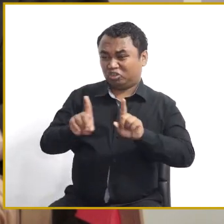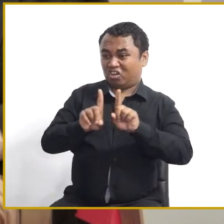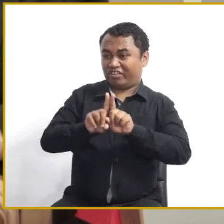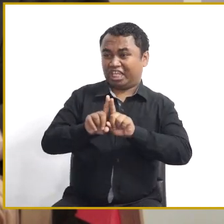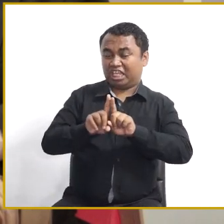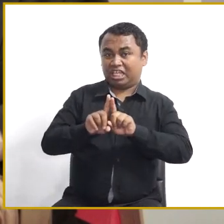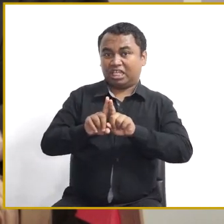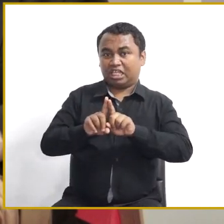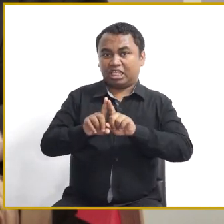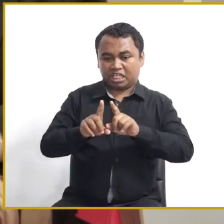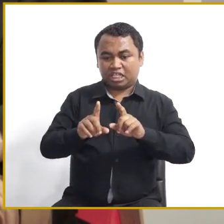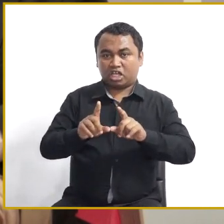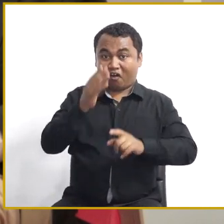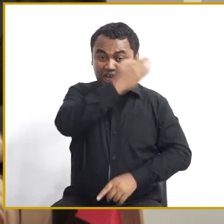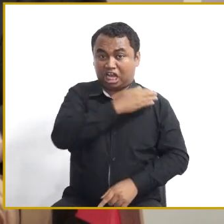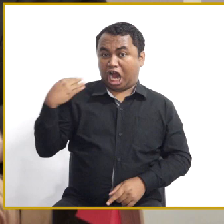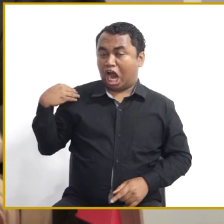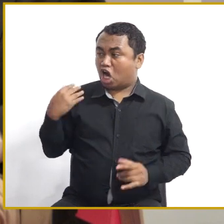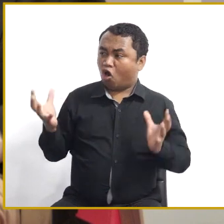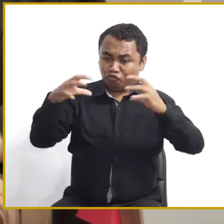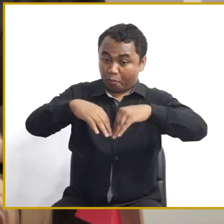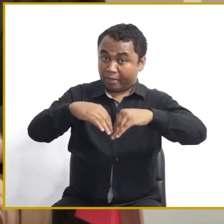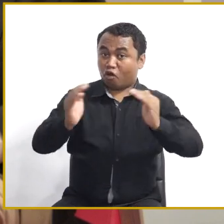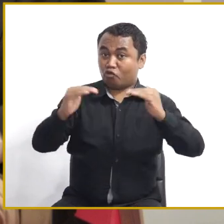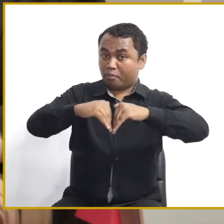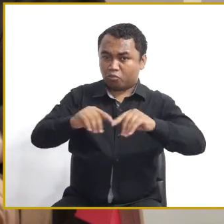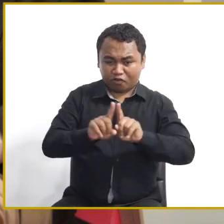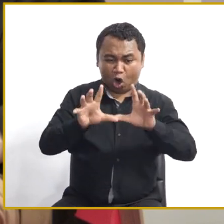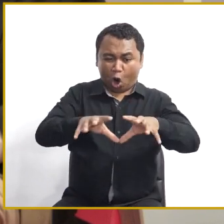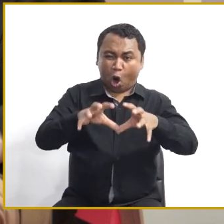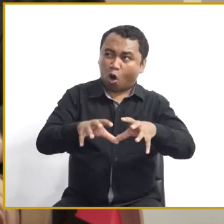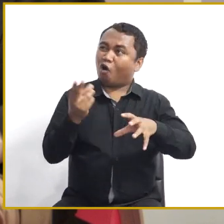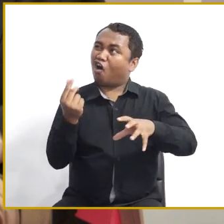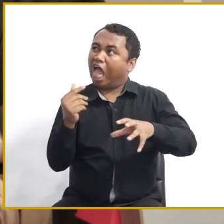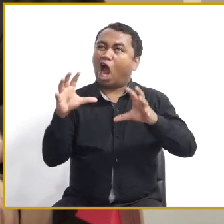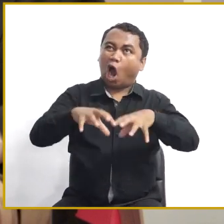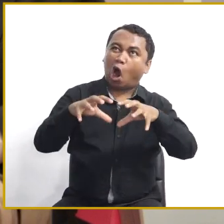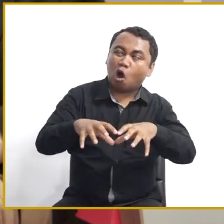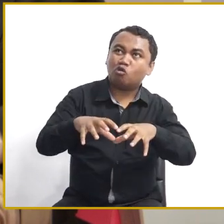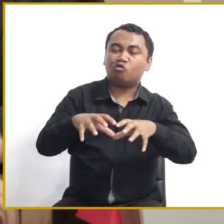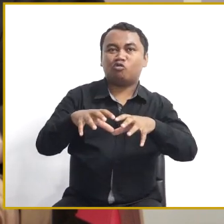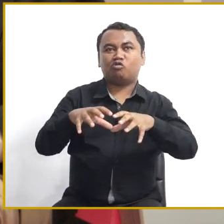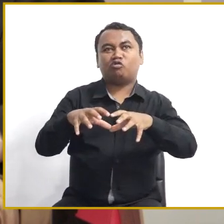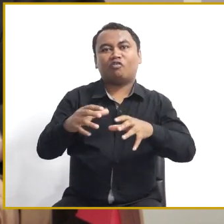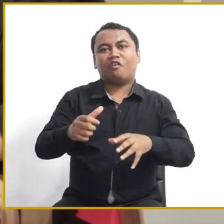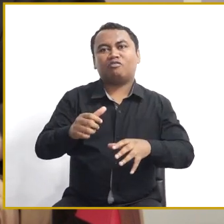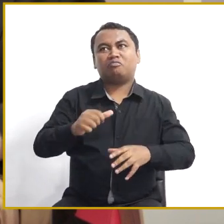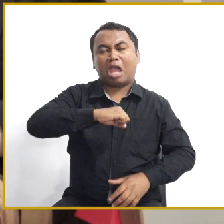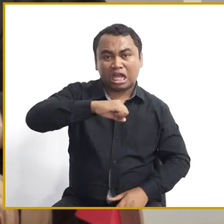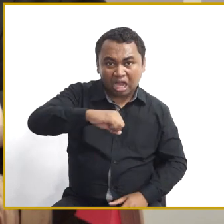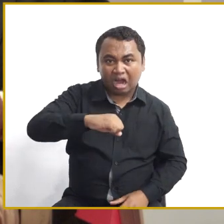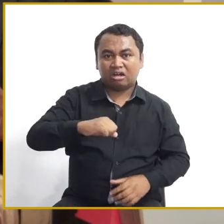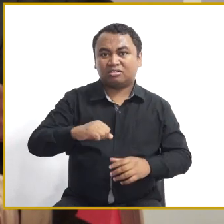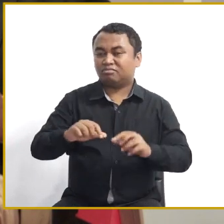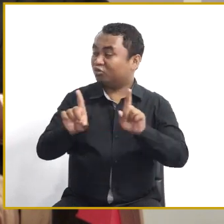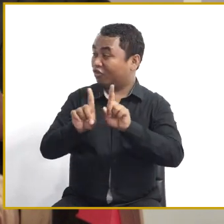amin'ny pouvoir central ny fahefana na miresaka arabola io na miresaka fandraisana andraikitra? Misy